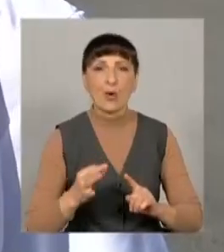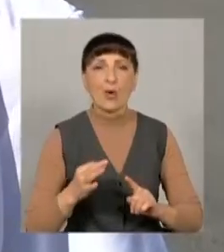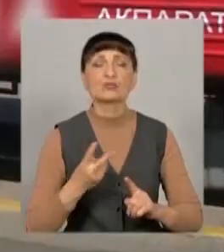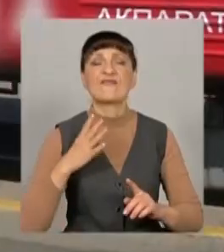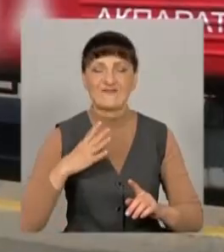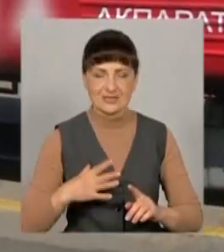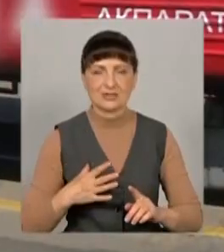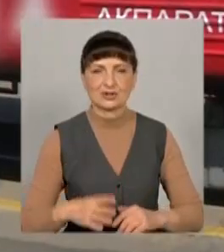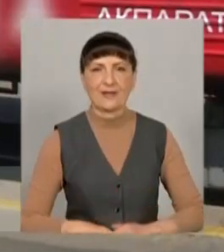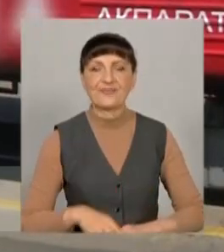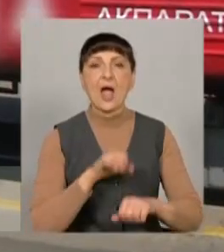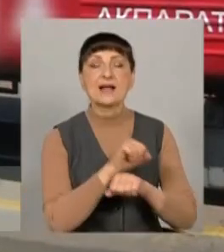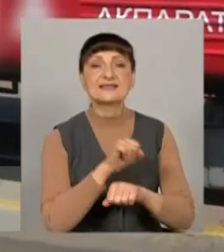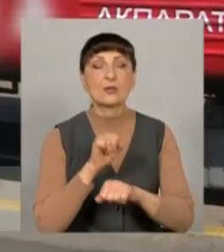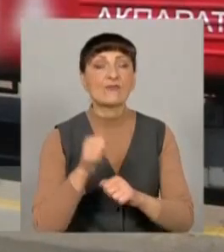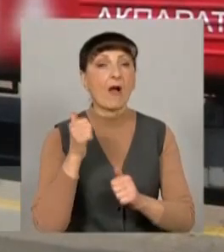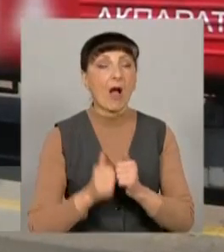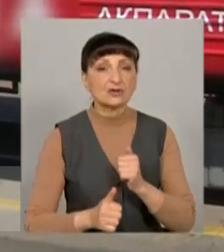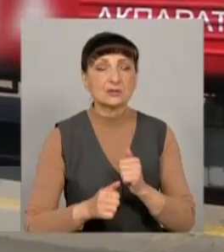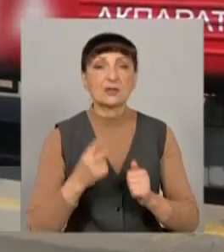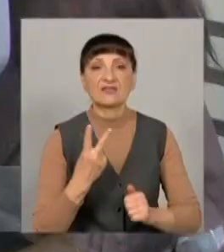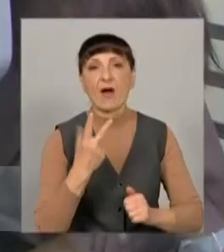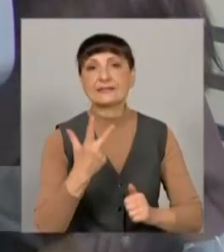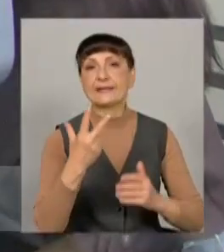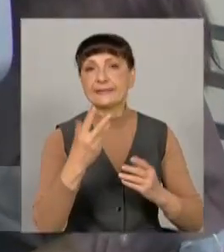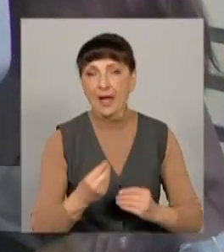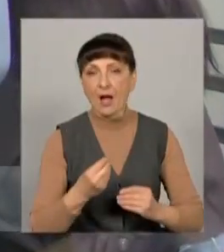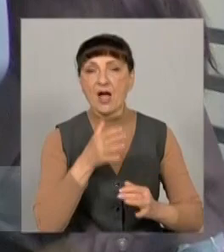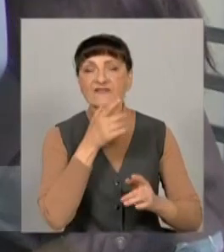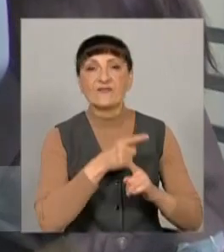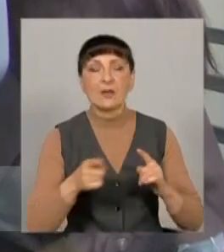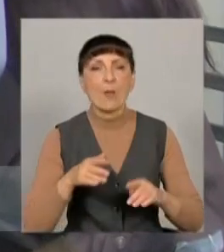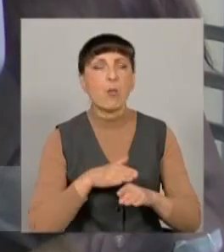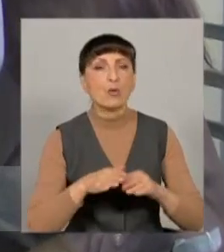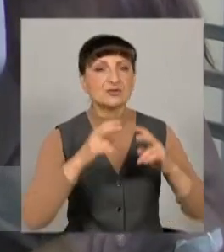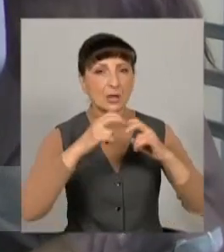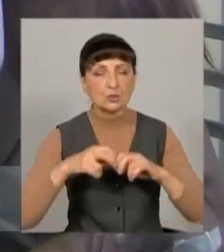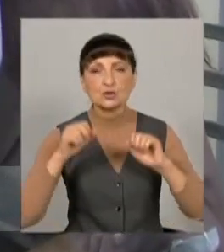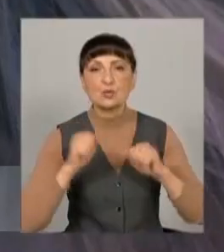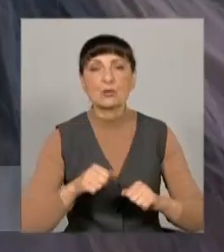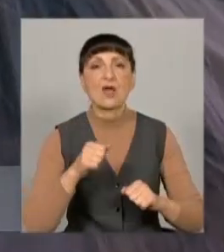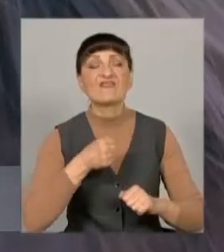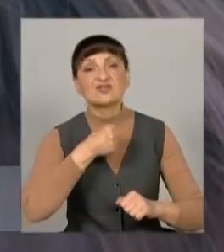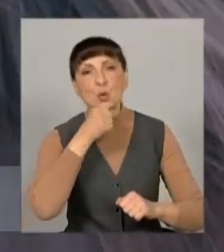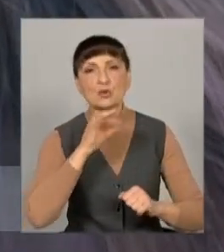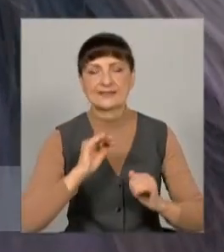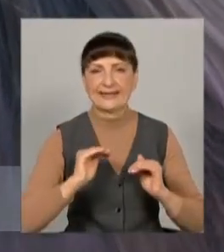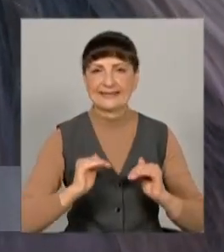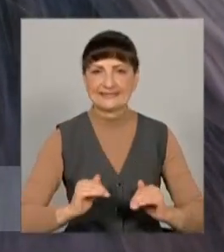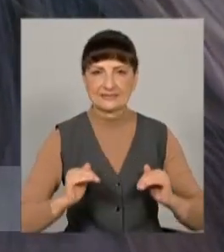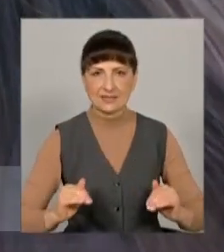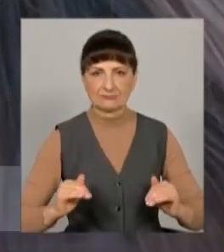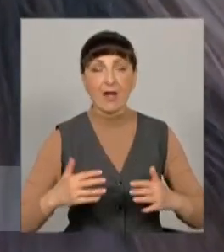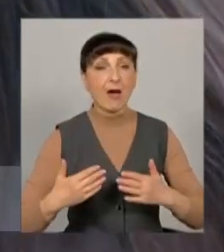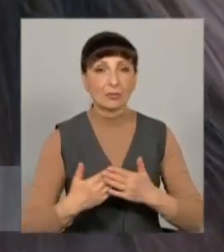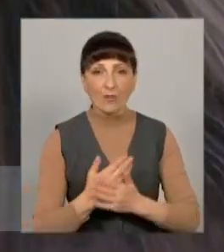выдержка. Остановка на каждой станции 2-3 дня. За это время пройти полную диагностику смогут как взрослые, так и дети. А